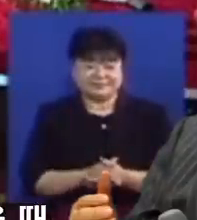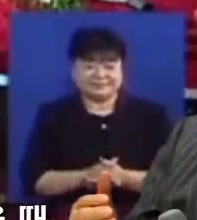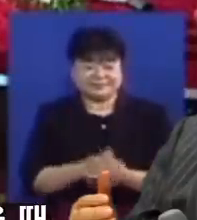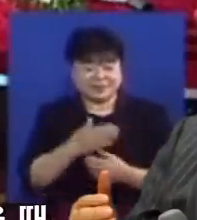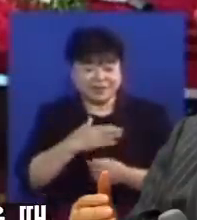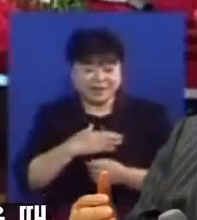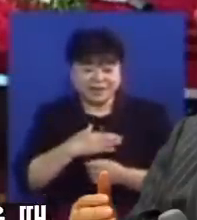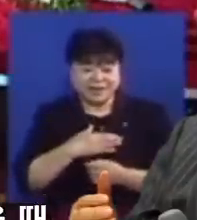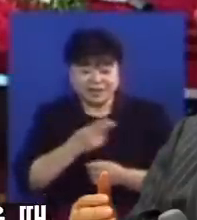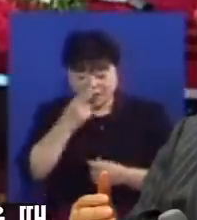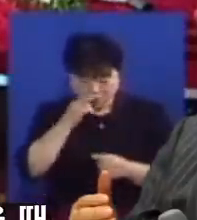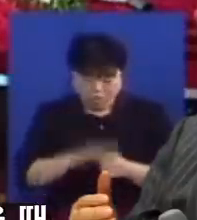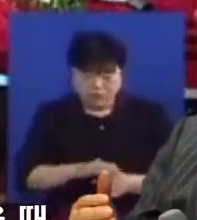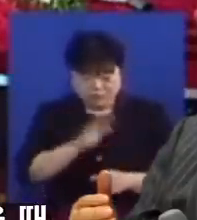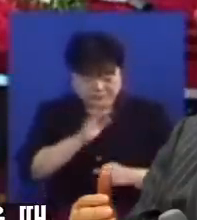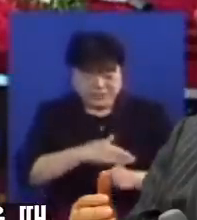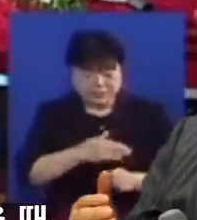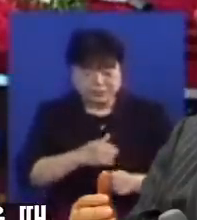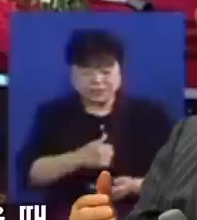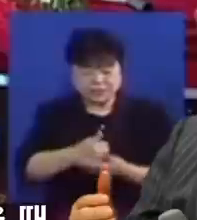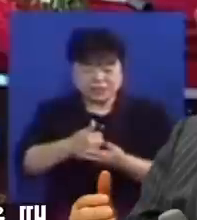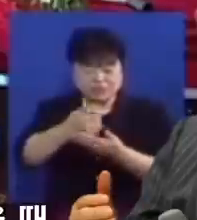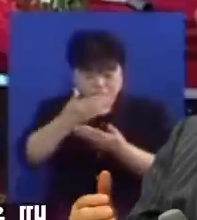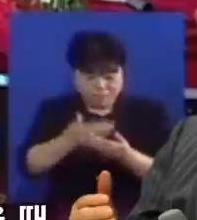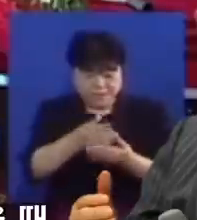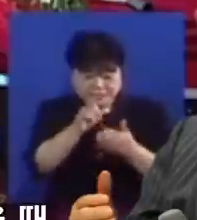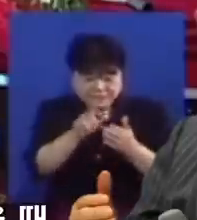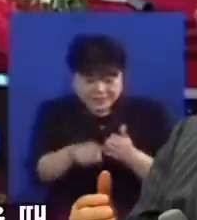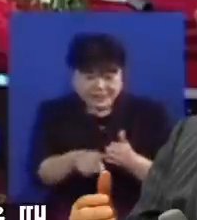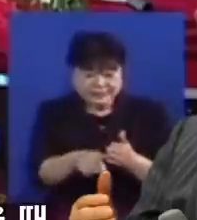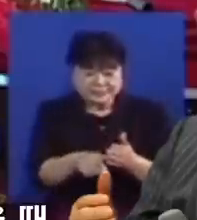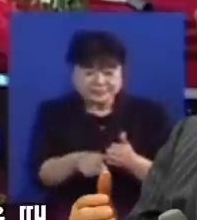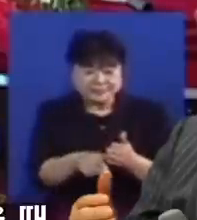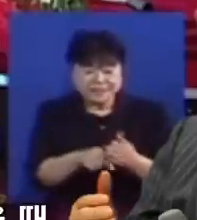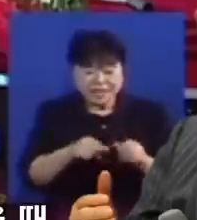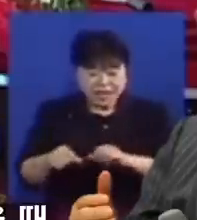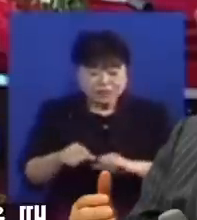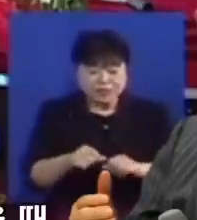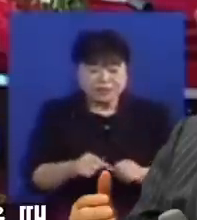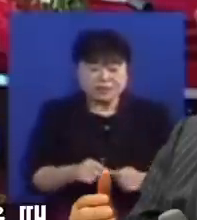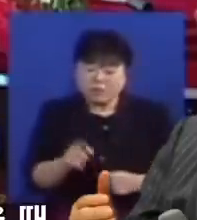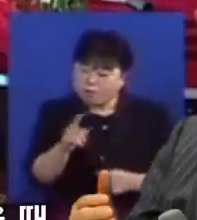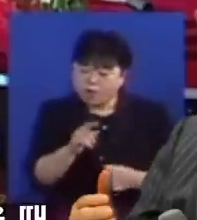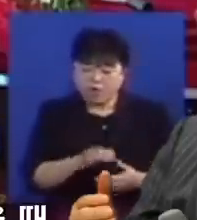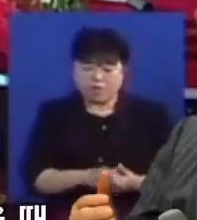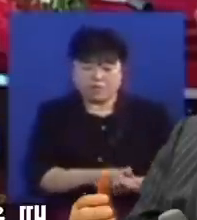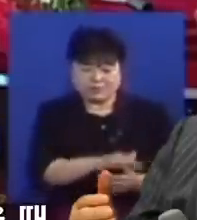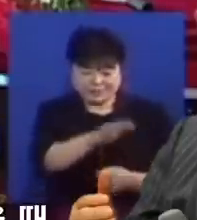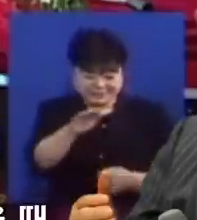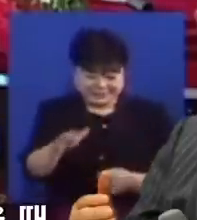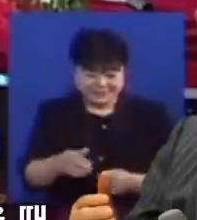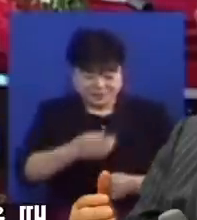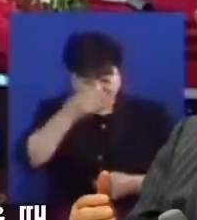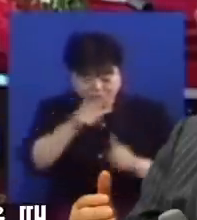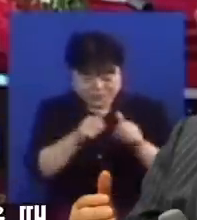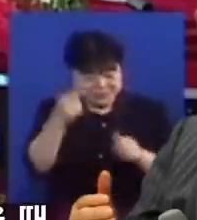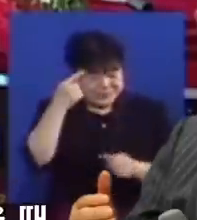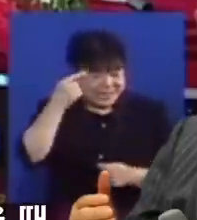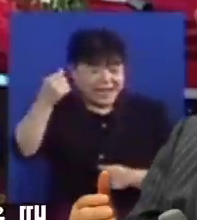내가 억울하고 잘못된 대우를 받을 때 우리가 어떻게 행동해야 될까요? 우리는 요셉을